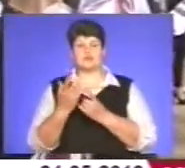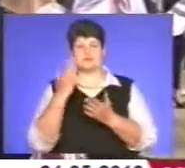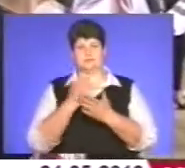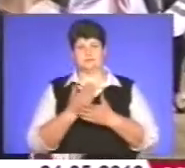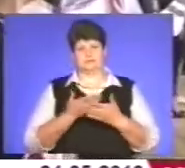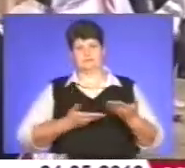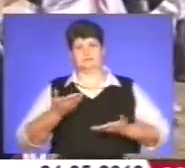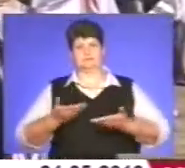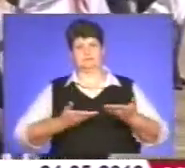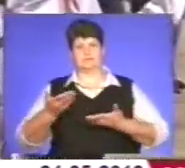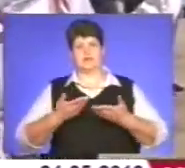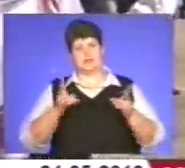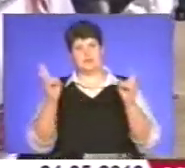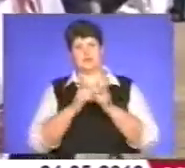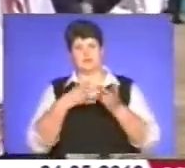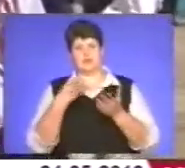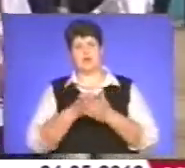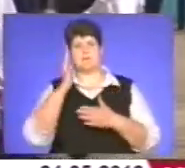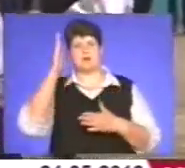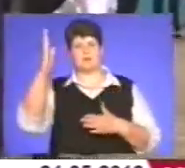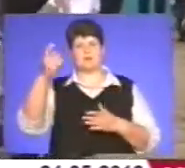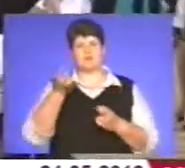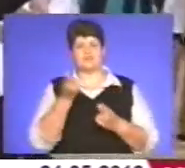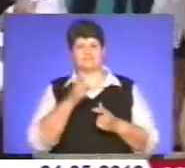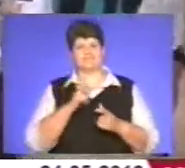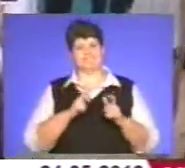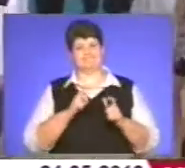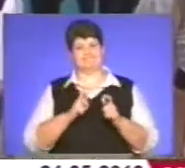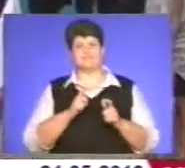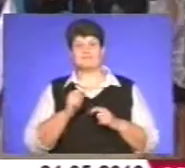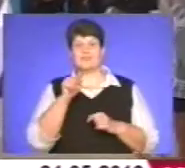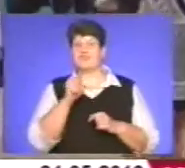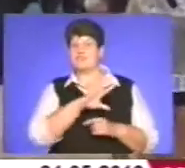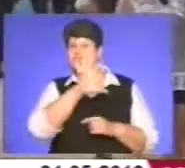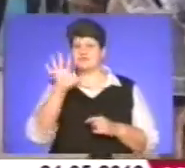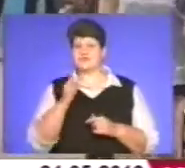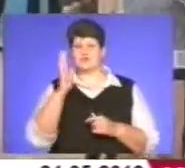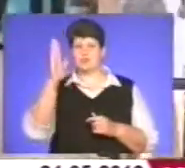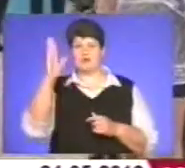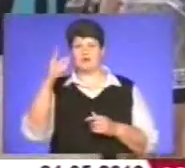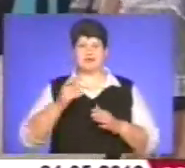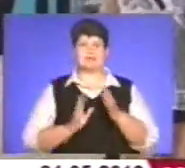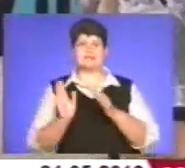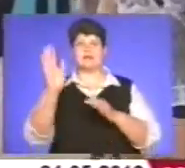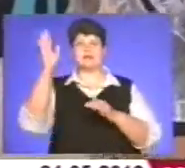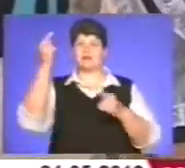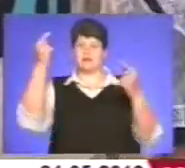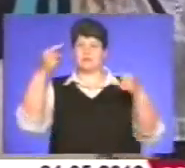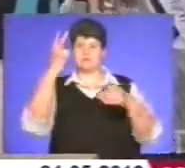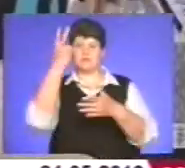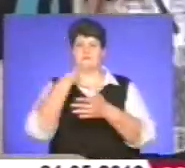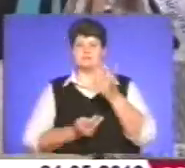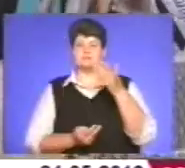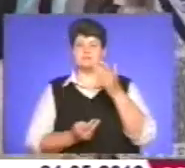впевненою ходою йдуть на зустріч своєму майбутньому, ми трохи заздримо їм. Адже в них все попереду – і злети, і падіння, радощі